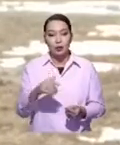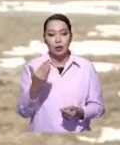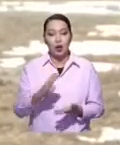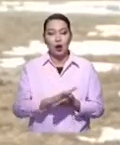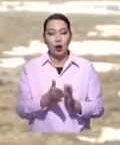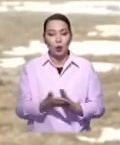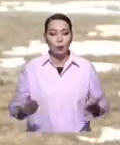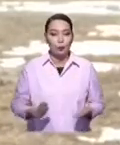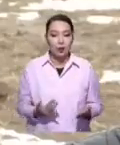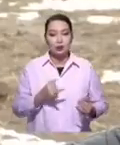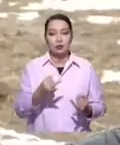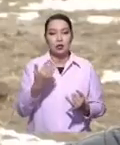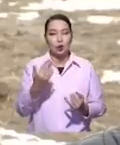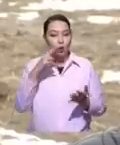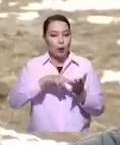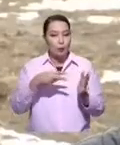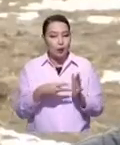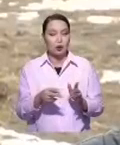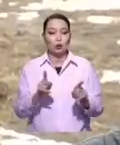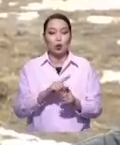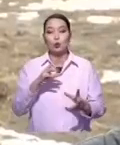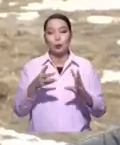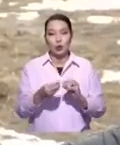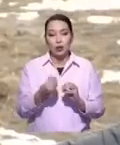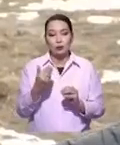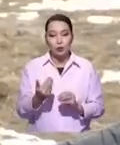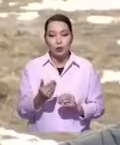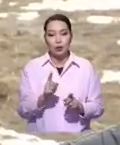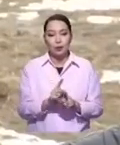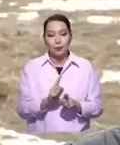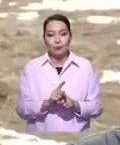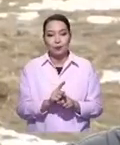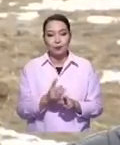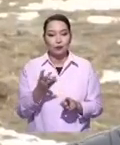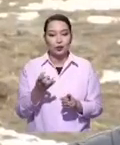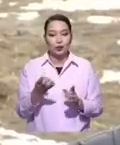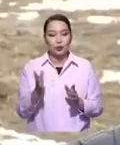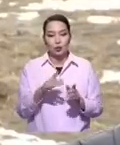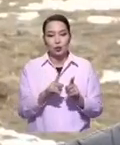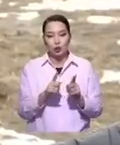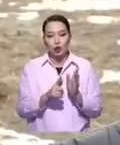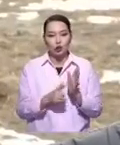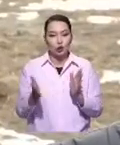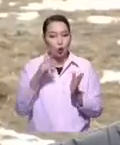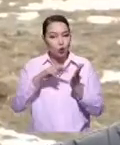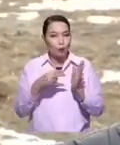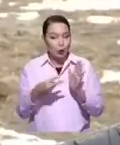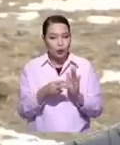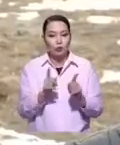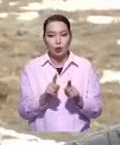олардың салмақты жобалары. Соның нәтижесінде 407-ден 7-ге жуық жобаларды